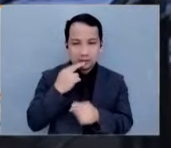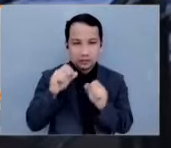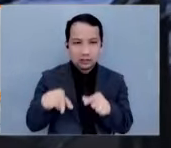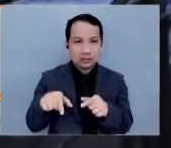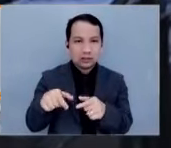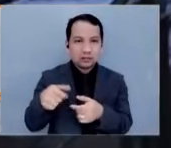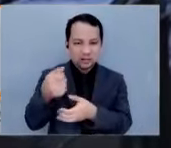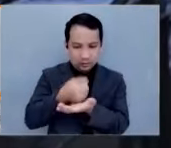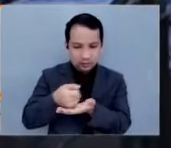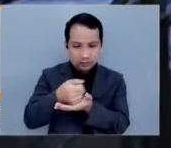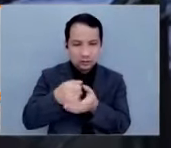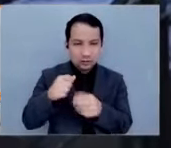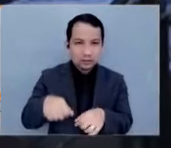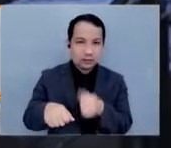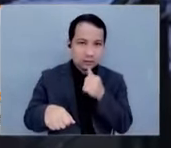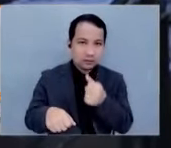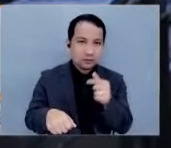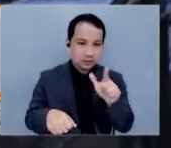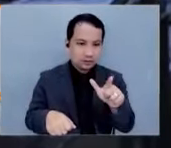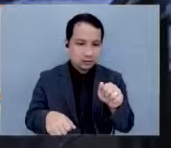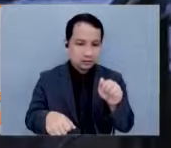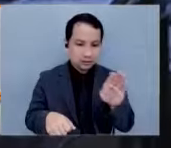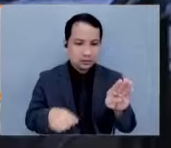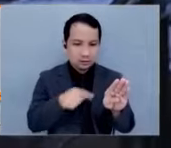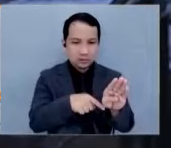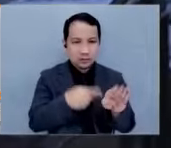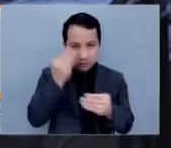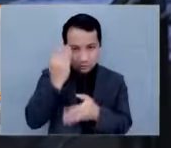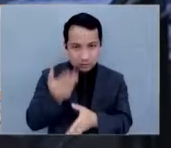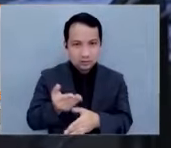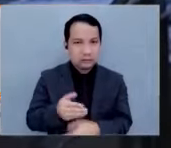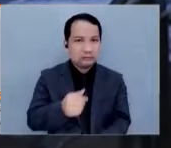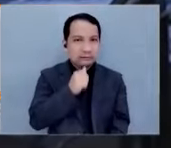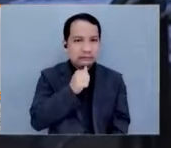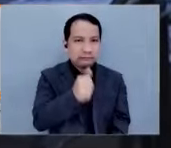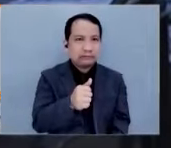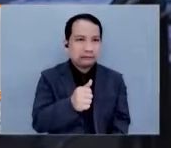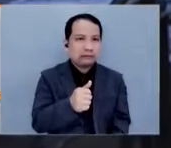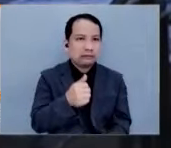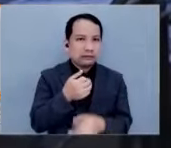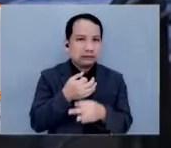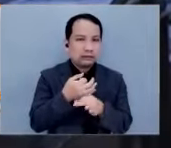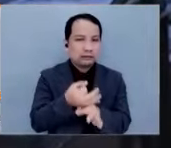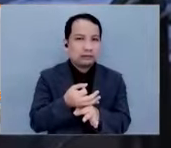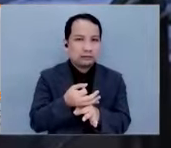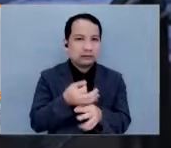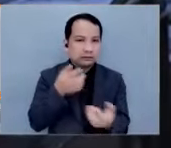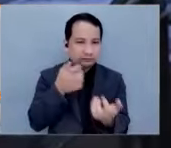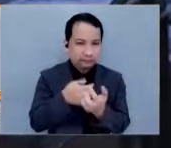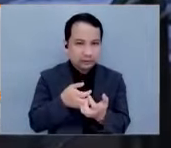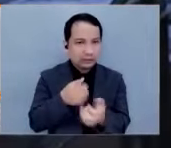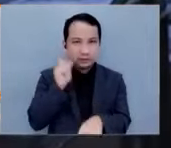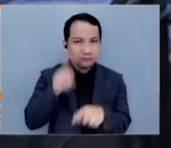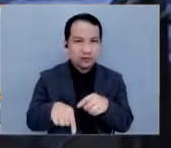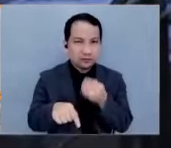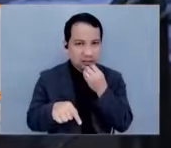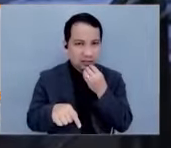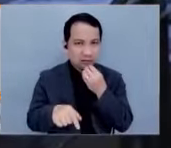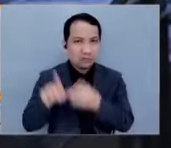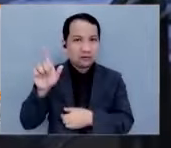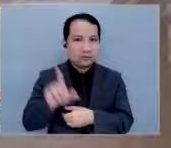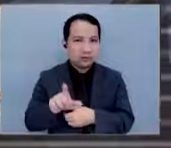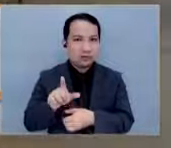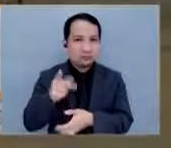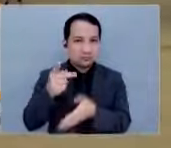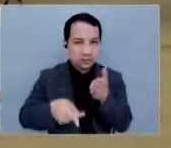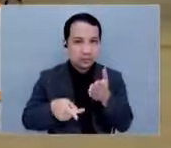ang mga lab report na nagsasabing not fit for human consumption kuno upang mapababa ang presyo ng mga